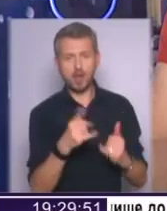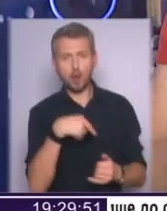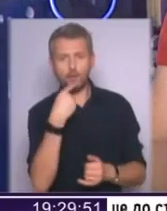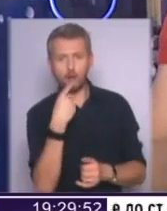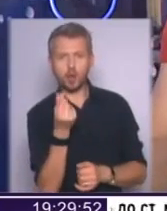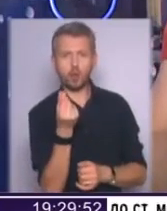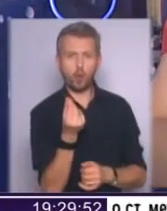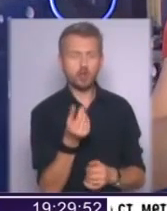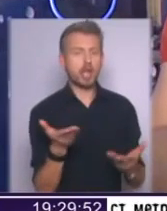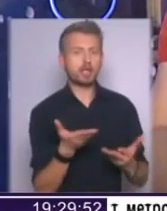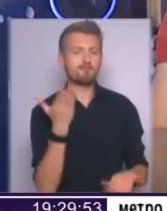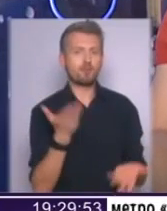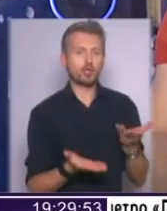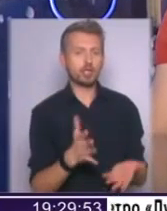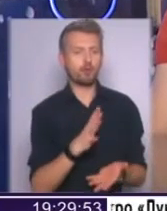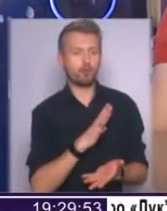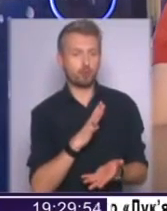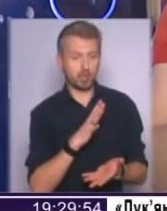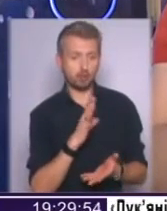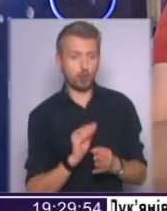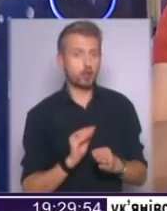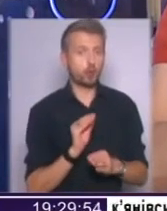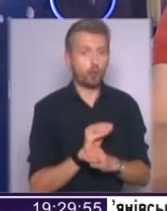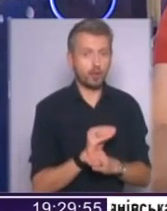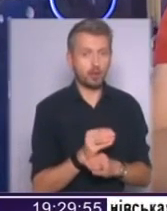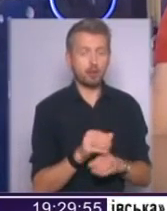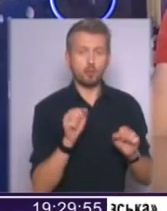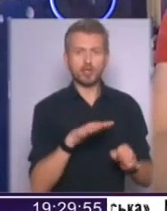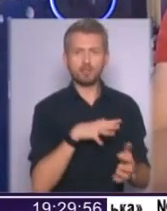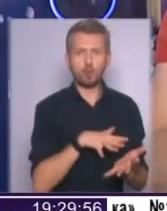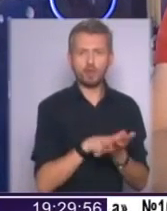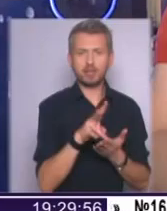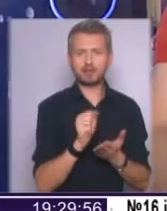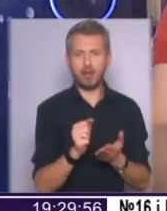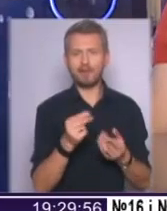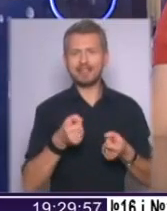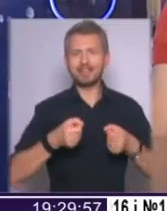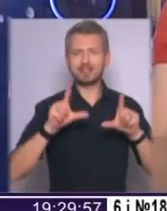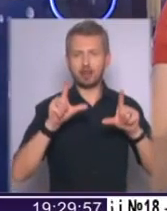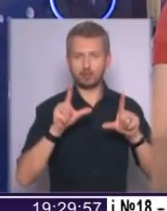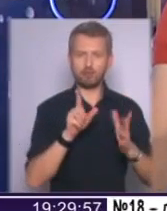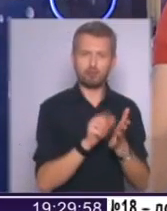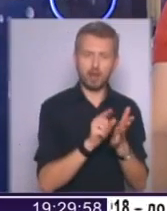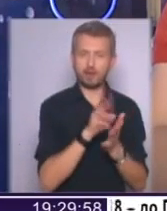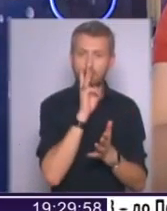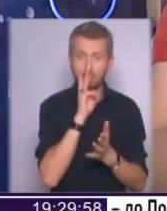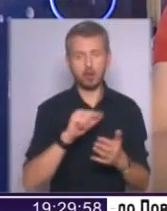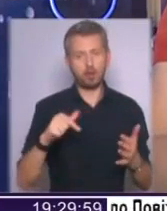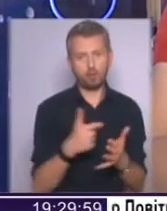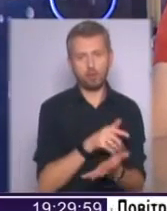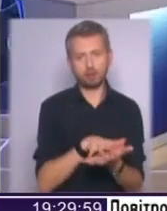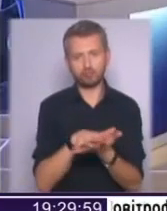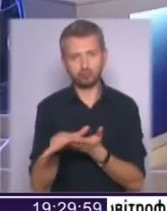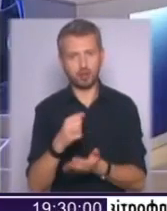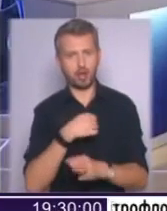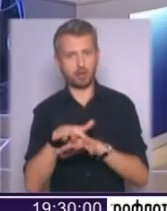кошти, навіть які, можливо, там і були бюджет додаткові, які, можливо, було витрат, наприклад, на індексації соціальних виплат, вони підуть теж знову на армію. Тобто але ми